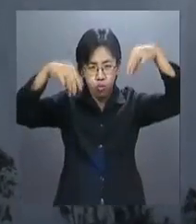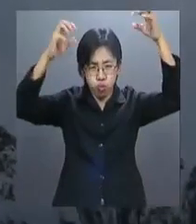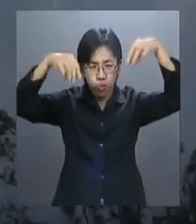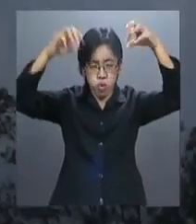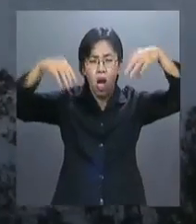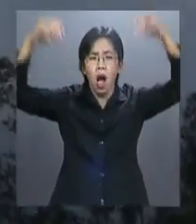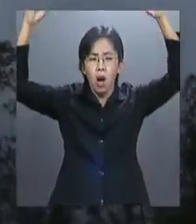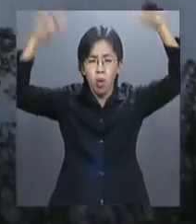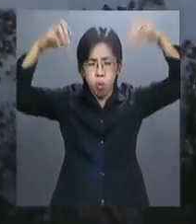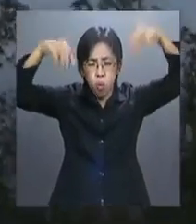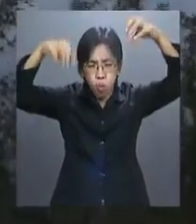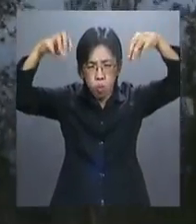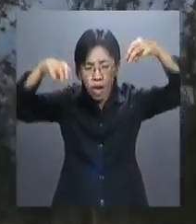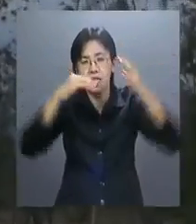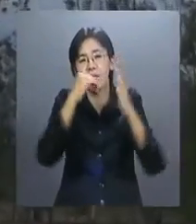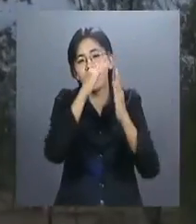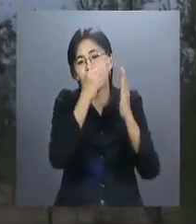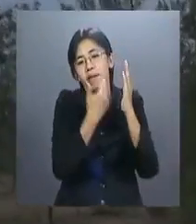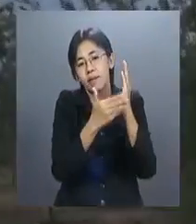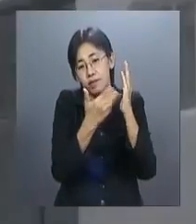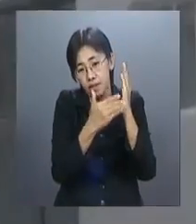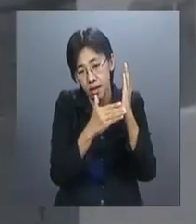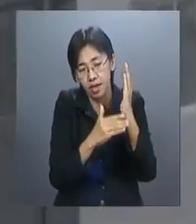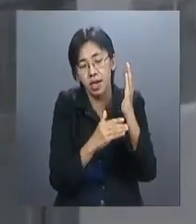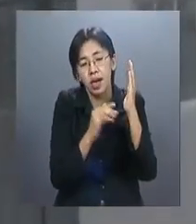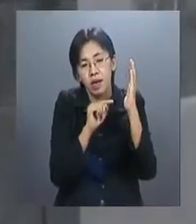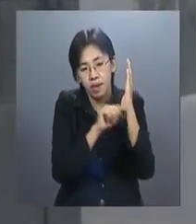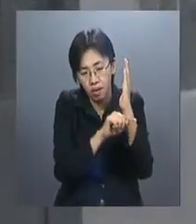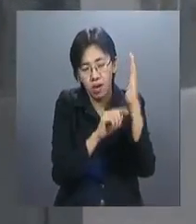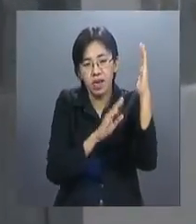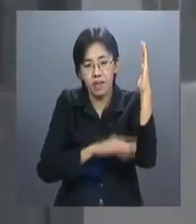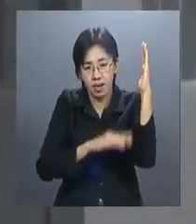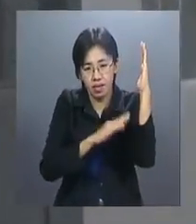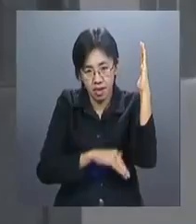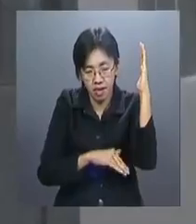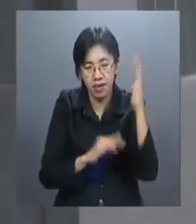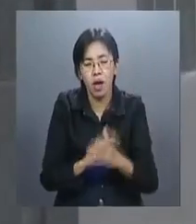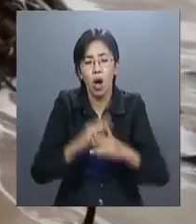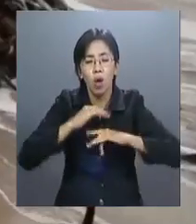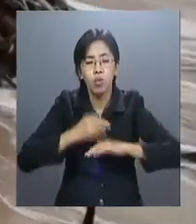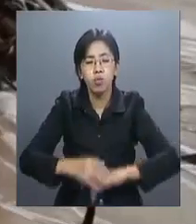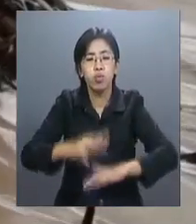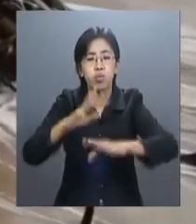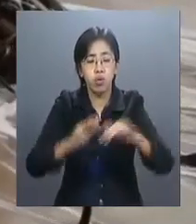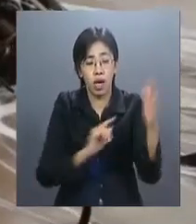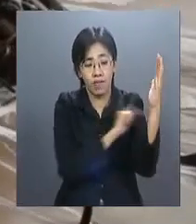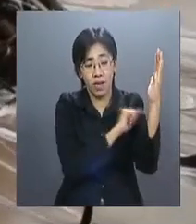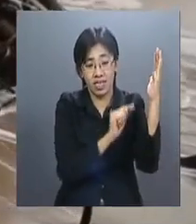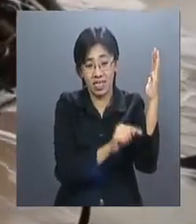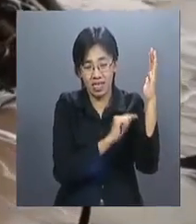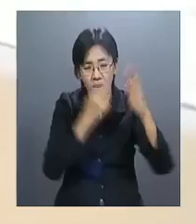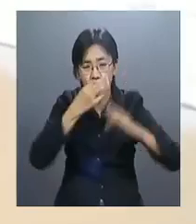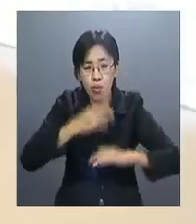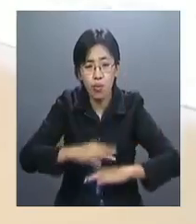กหนักบางแห่งในบริเวณภาคเหนือภาคอีสานภาคตะวันออกและภาคใต้รวมไปถึงคลื่นลมในทะเลอันดามันและอ่าวไทยตอนบน